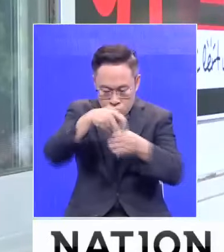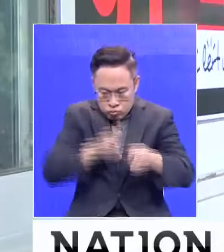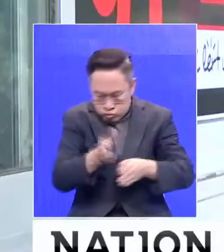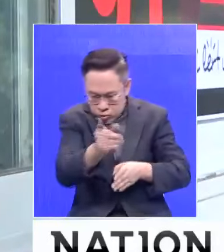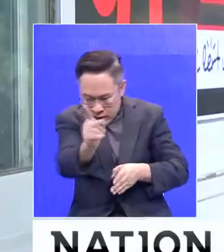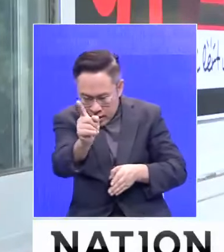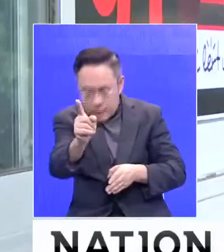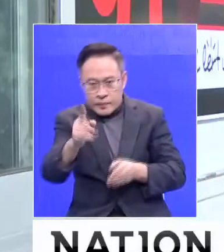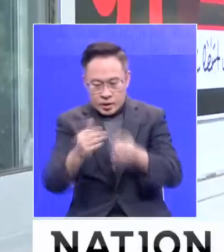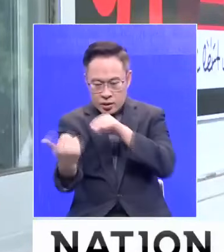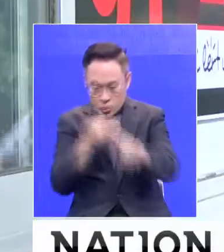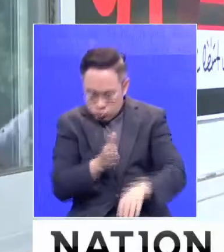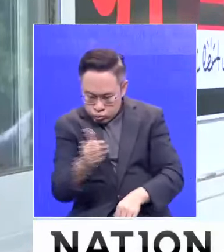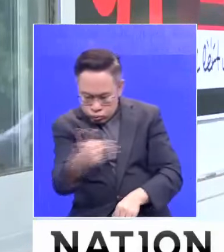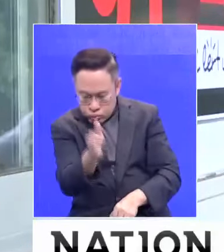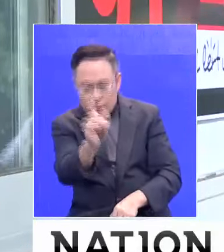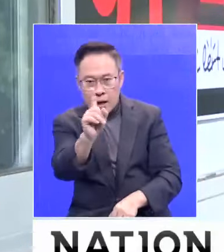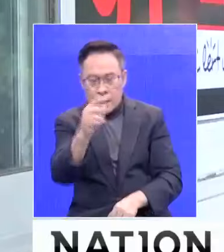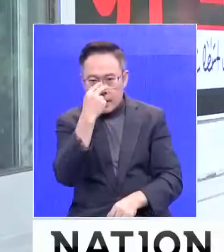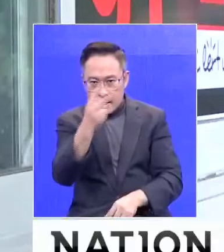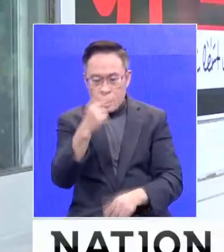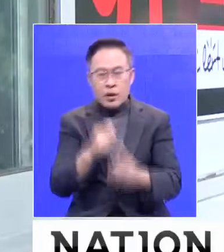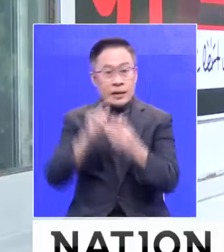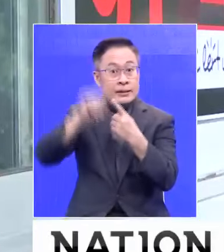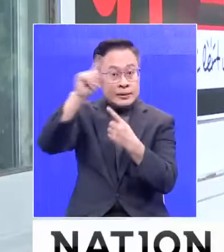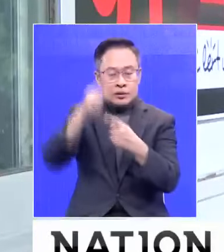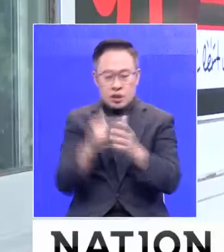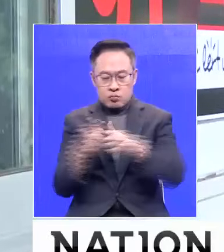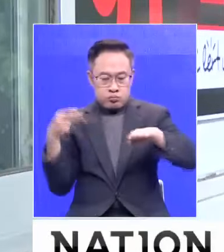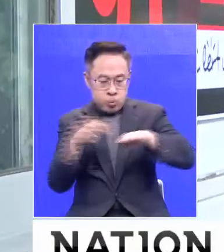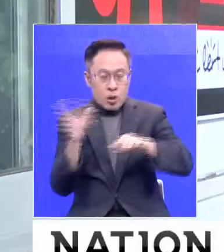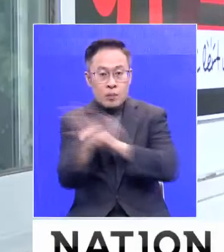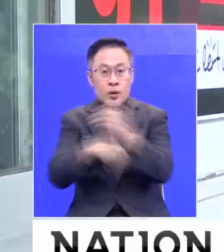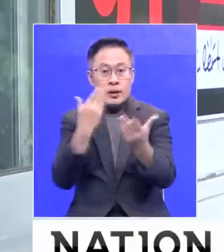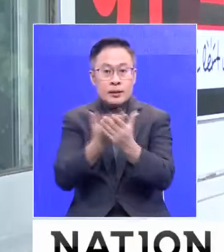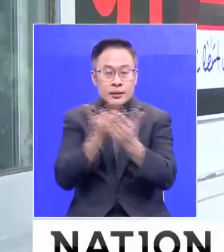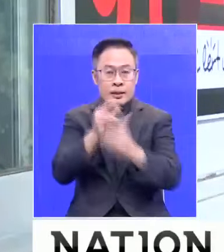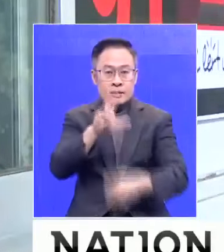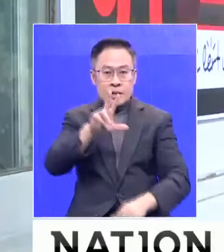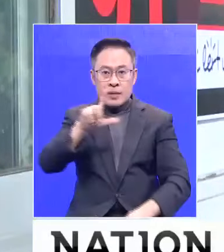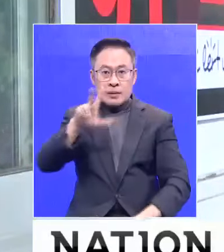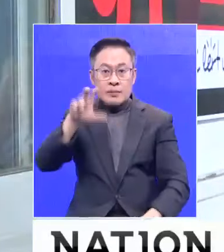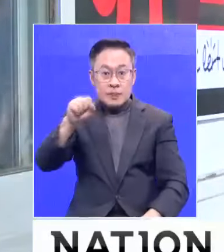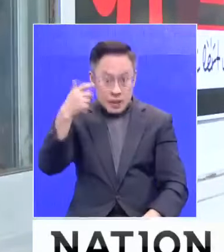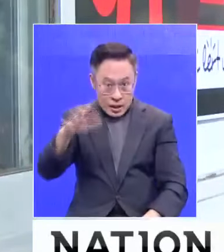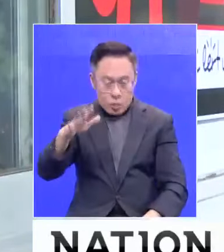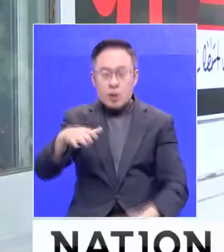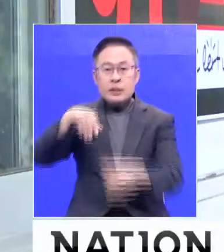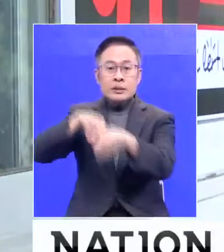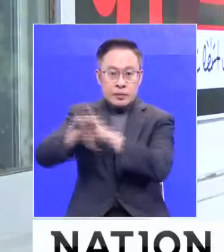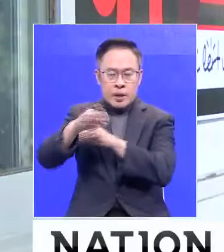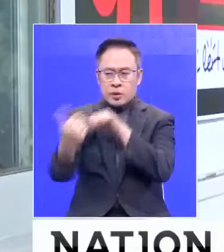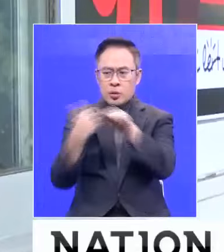เรื่อยๆแล้วนะคะหลังจากที่ก่อเหตุเสร็จเนี่ยก็ออกไปทางพัฒนาการขาออกแล้วก็กลับรถนะคะเพื่อมุ่งหน้าเข้าไปทางคลองตันแต่มี